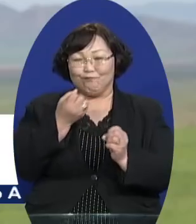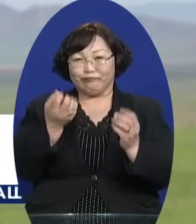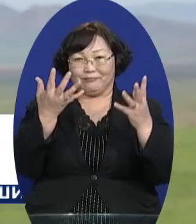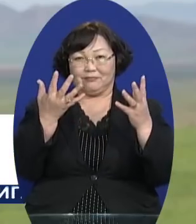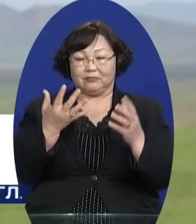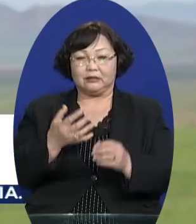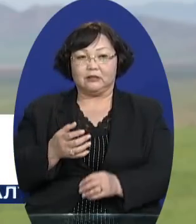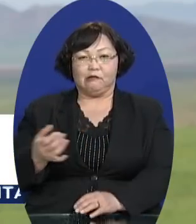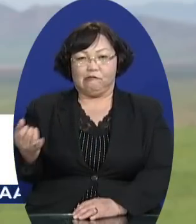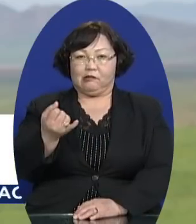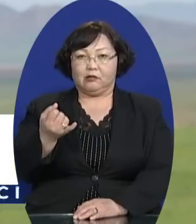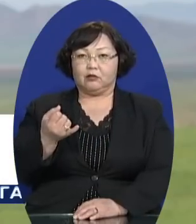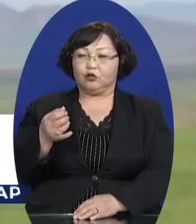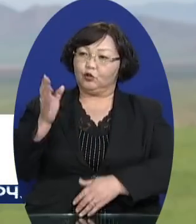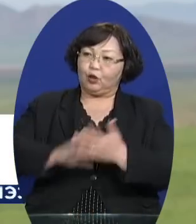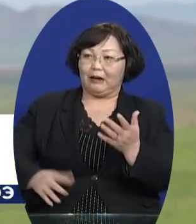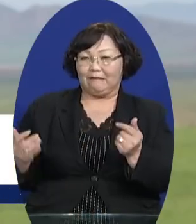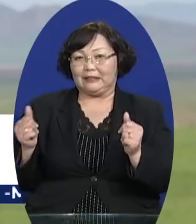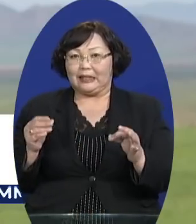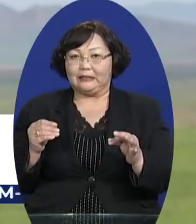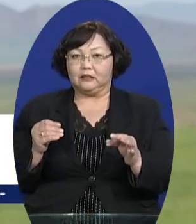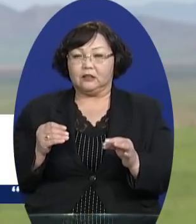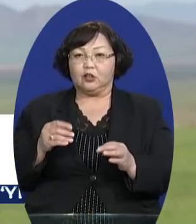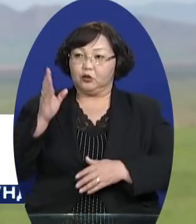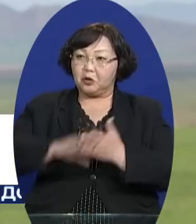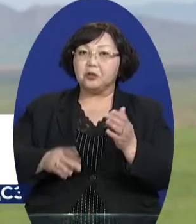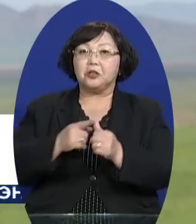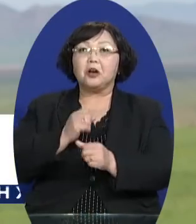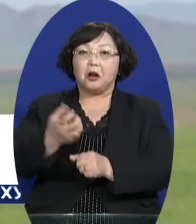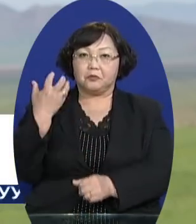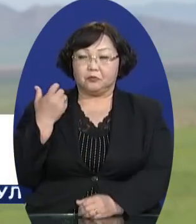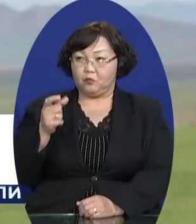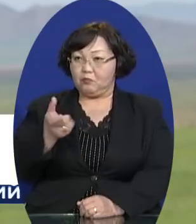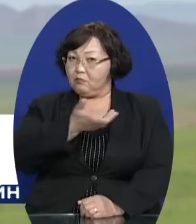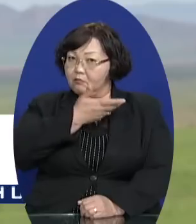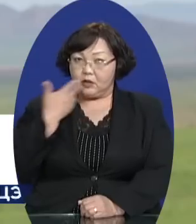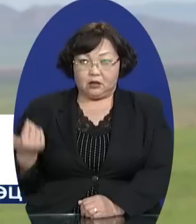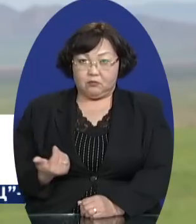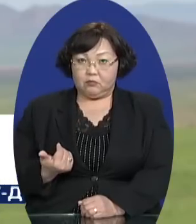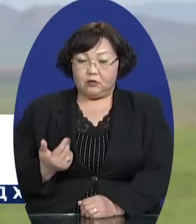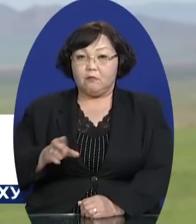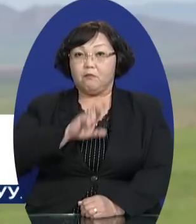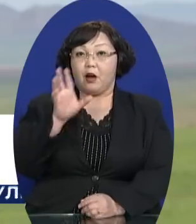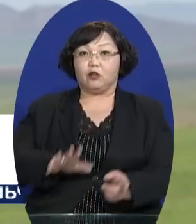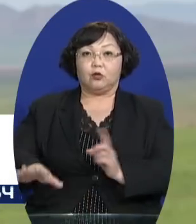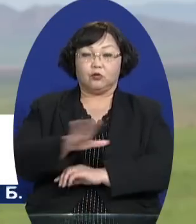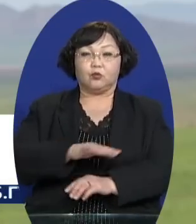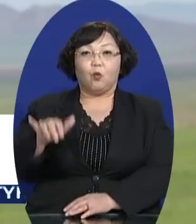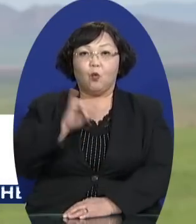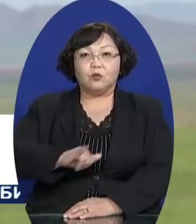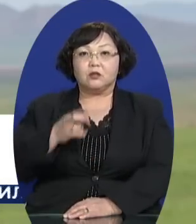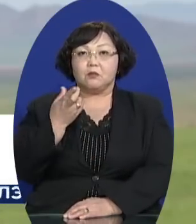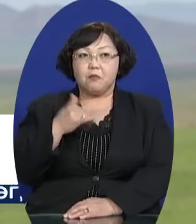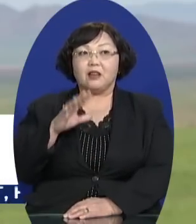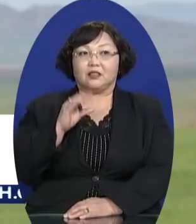торгуулийн арга хэмжээ ингээд тавих гэхээр одоо торох эрх бүхий албан тушаалт нь бол байхгүй. Байгаль орчны улсын байцаагч бол би одоо